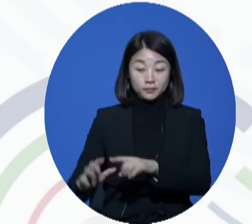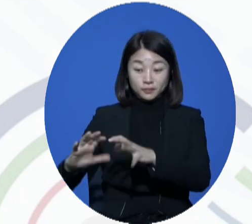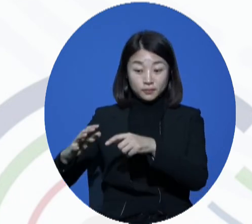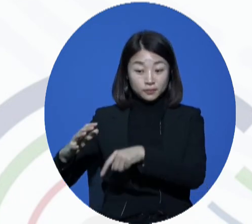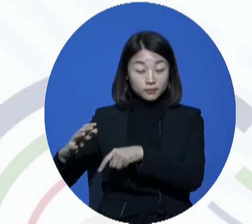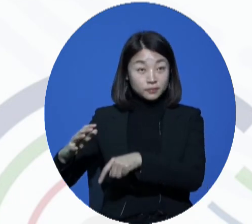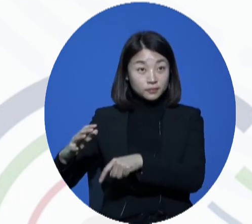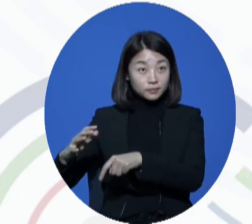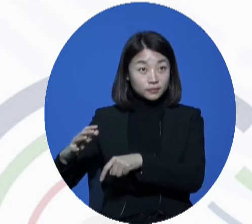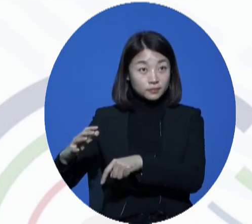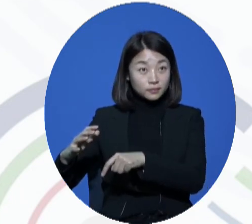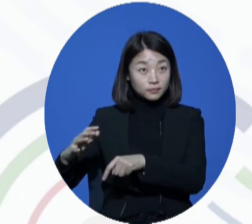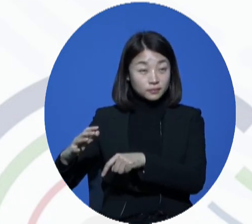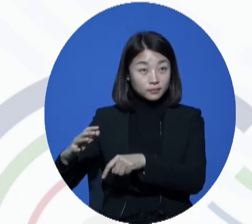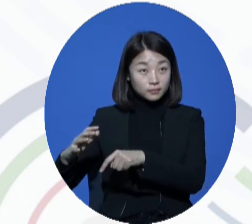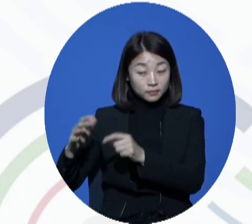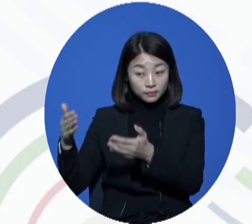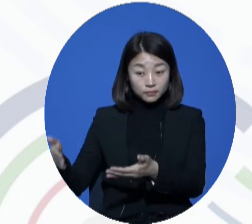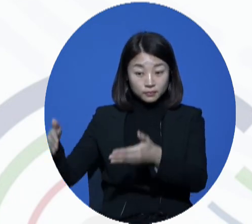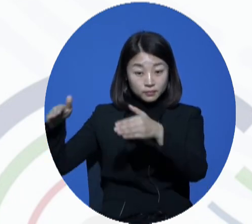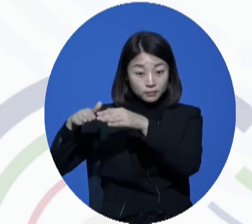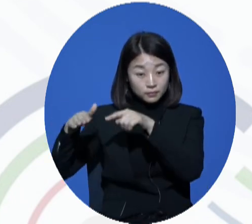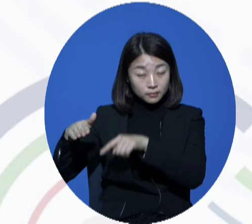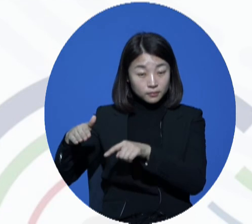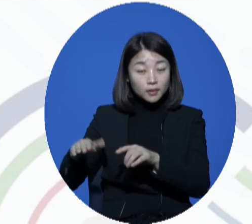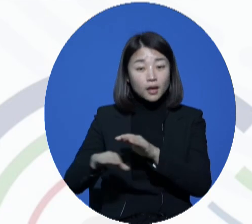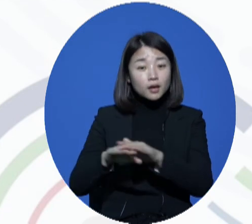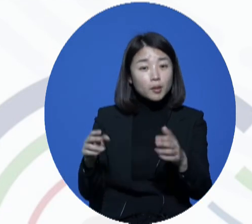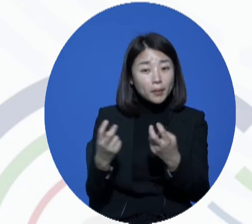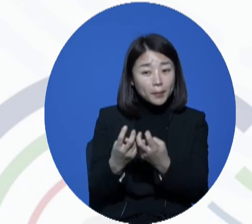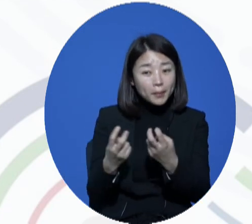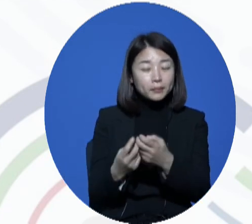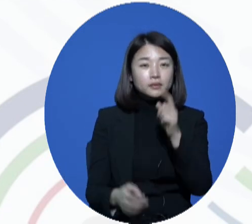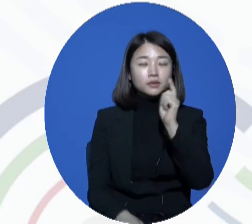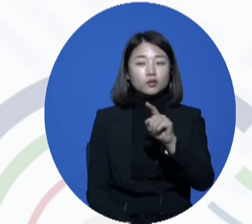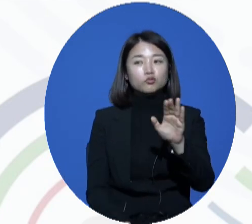핀란드에서 시설 거주 대안과 관련해서는